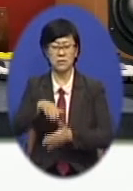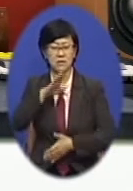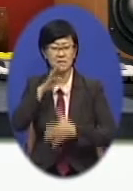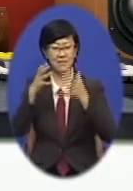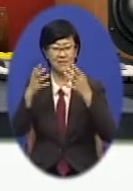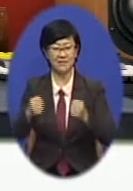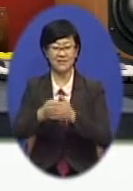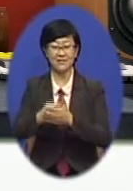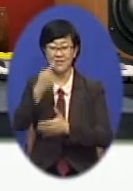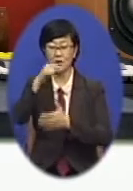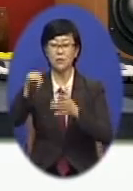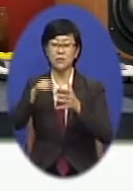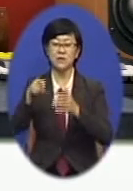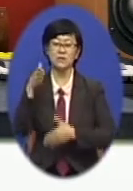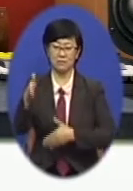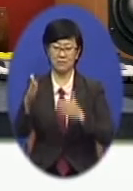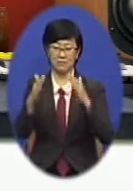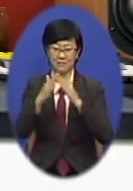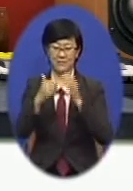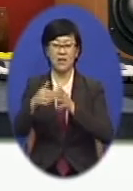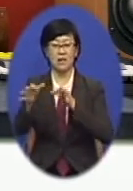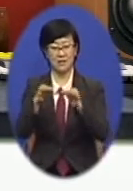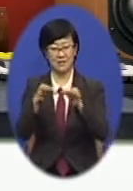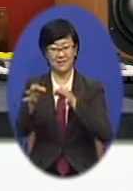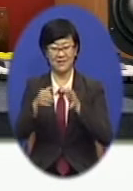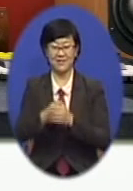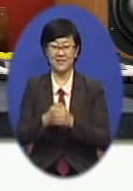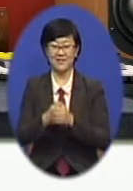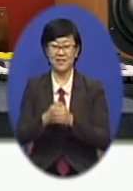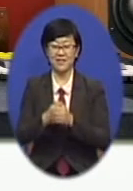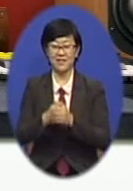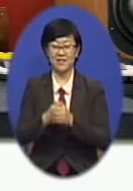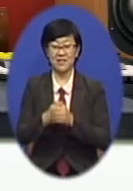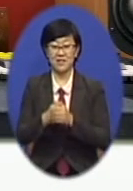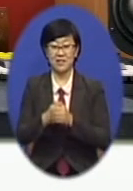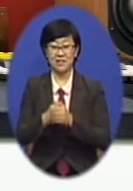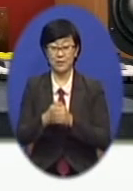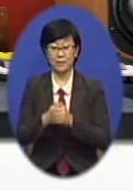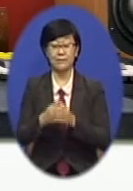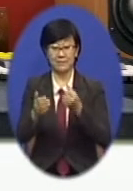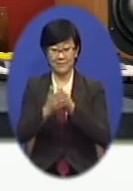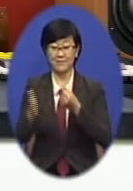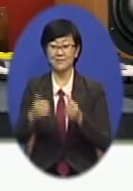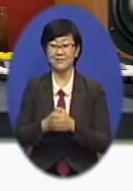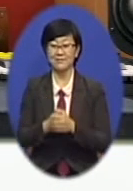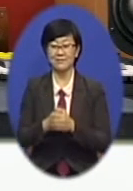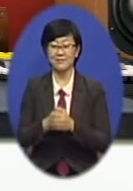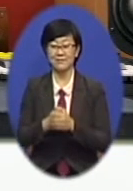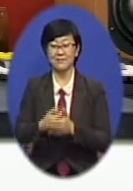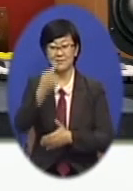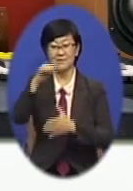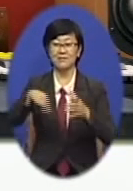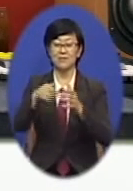집이 커피 전문점이에요. 커피 전성시대인 것 같습니다. 그렇습니다. 그래서인지